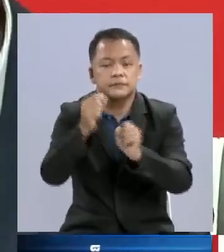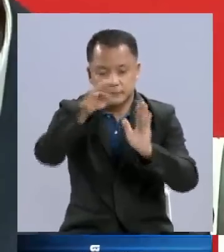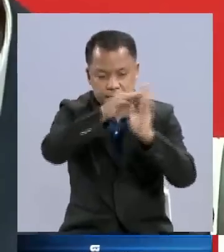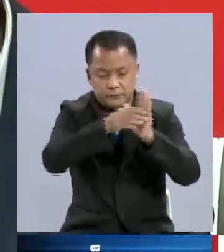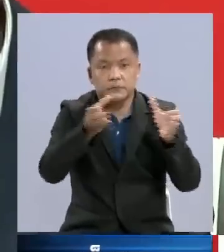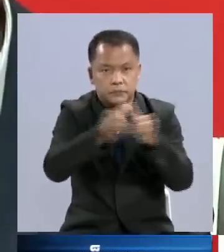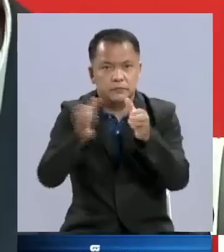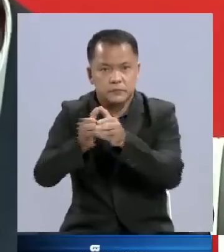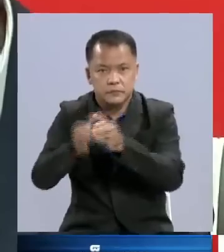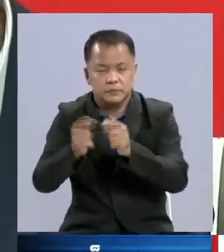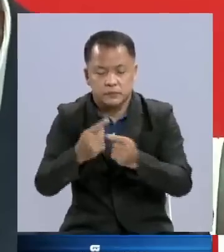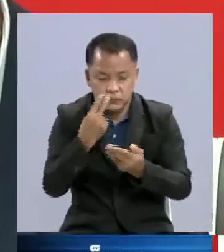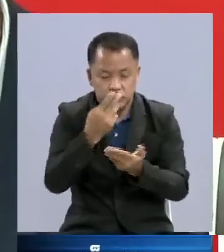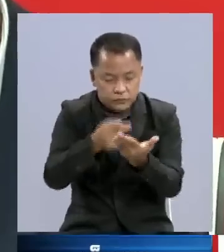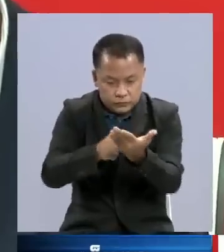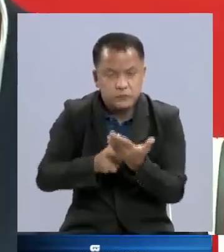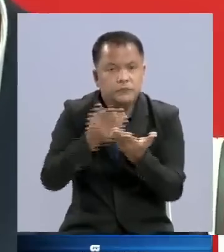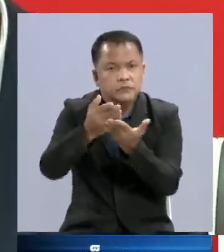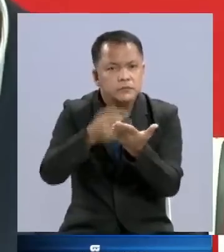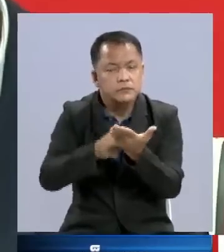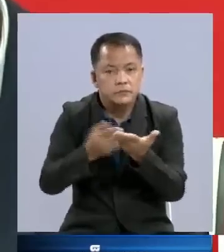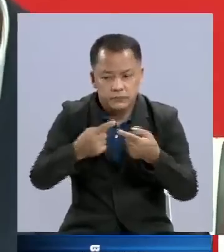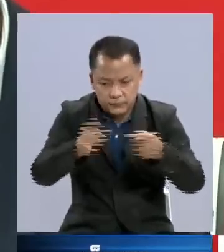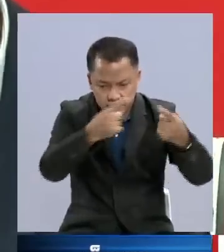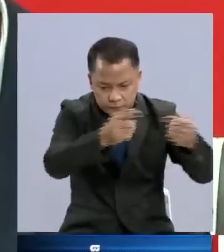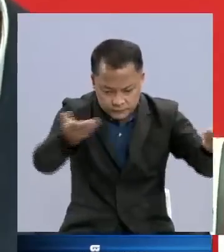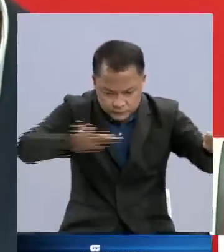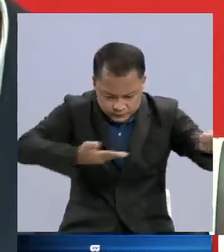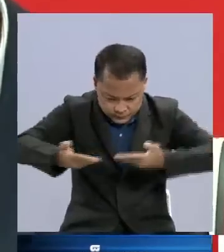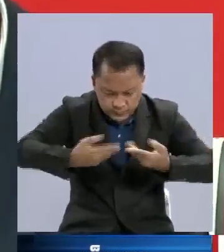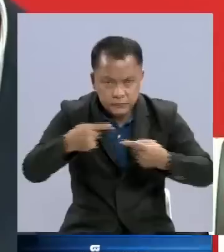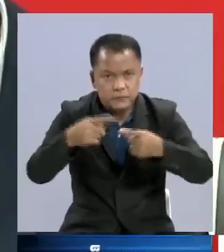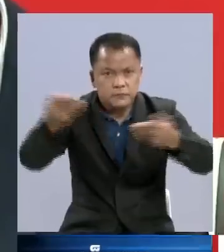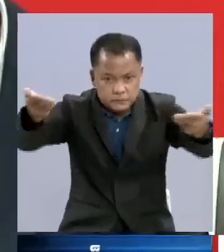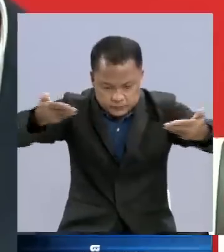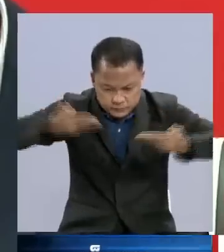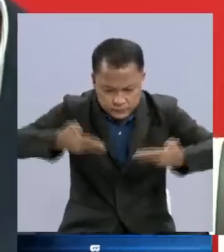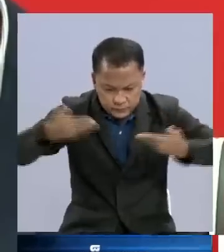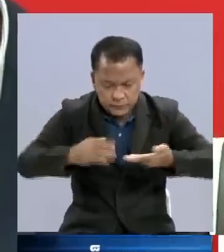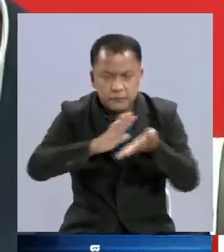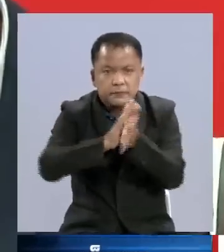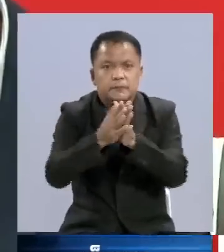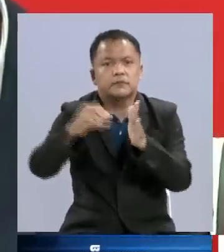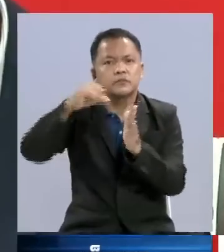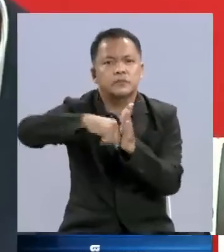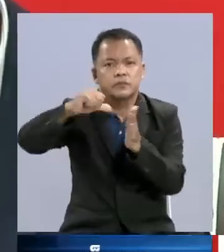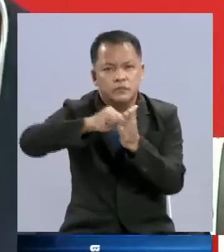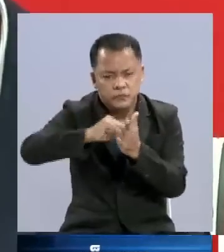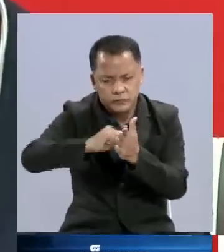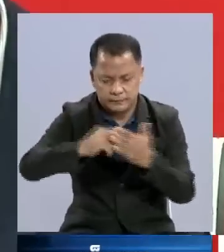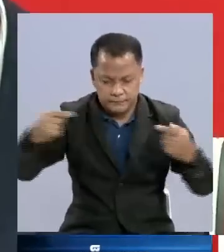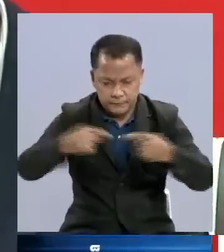ายของแต่ละพรรคนำมาดูกันว่าแต่ละด้านเหมือนหรือต่างกันยังไงแล้วนำความเห็นเหล่านั้นไปปรับปรุงเพื่อให้เป็นจริง